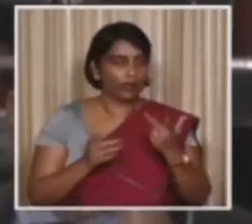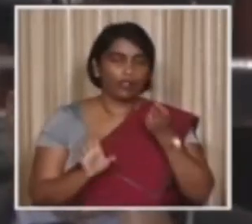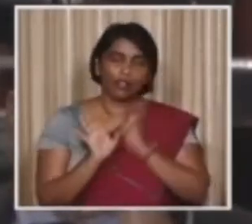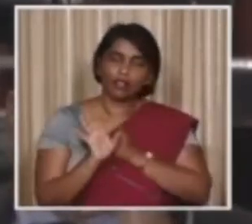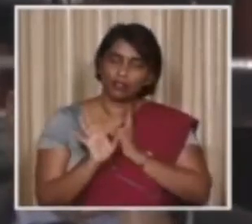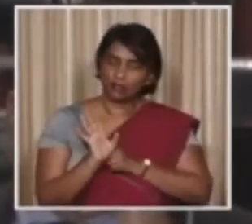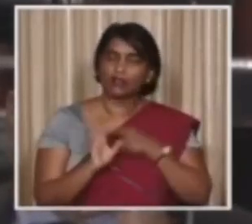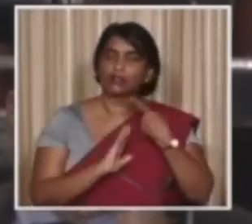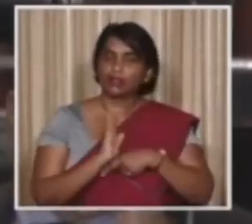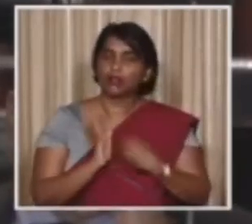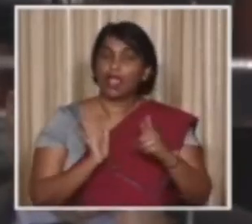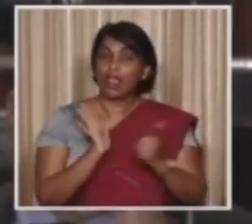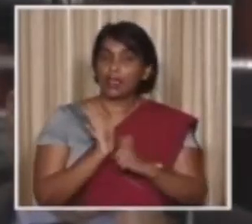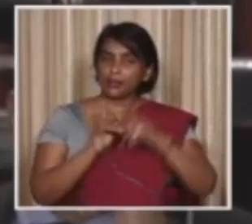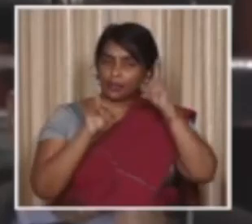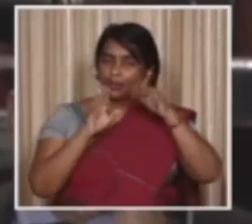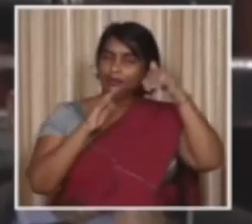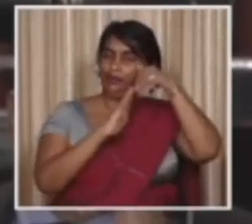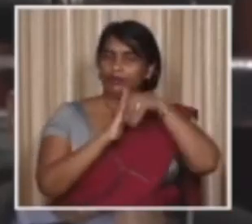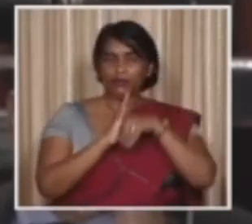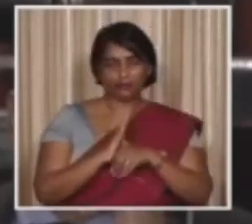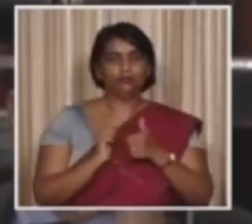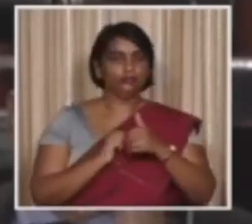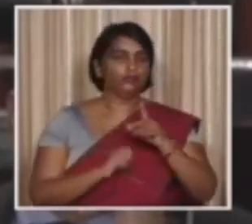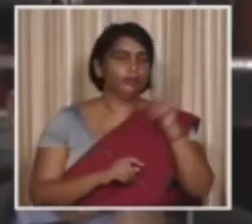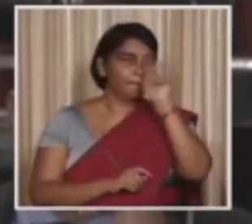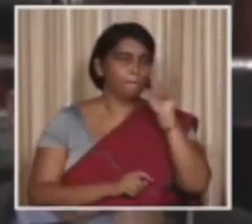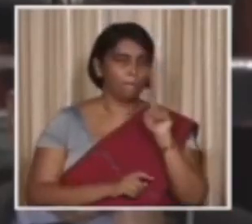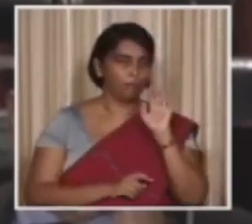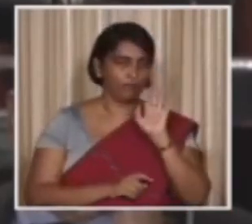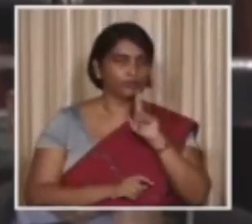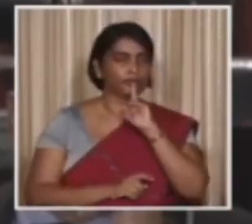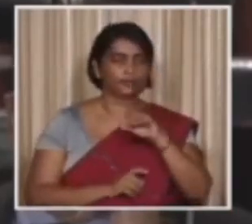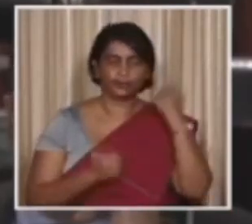හැමදාම මෙරට තවත් ලෙබනණයක් වෙනවද කියන කාරණය අපි අමුවිතින ප්‍රශ්නාර්ථයක් බව මතක් කරමින් මම නිහඬව ඔබ ස්තුතියි.